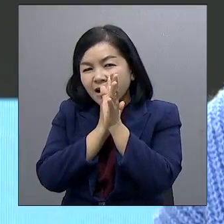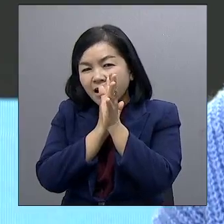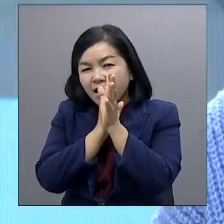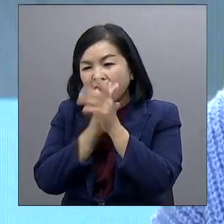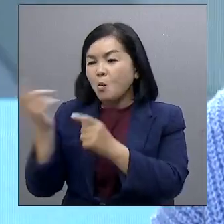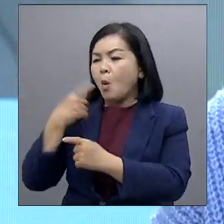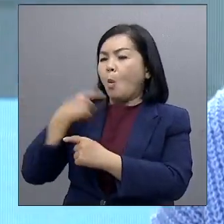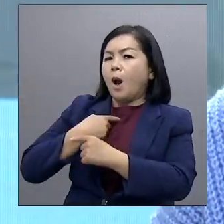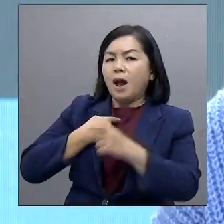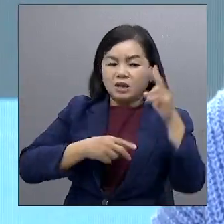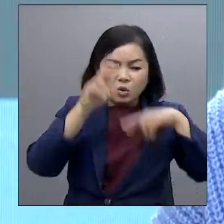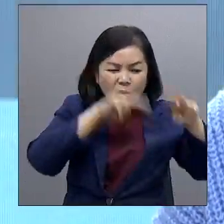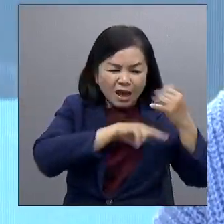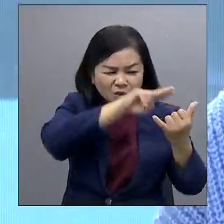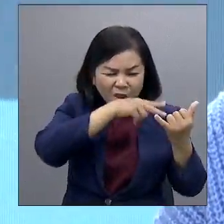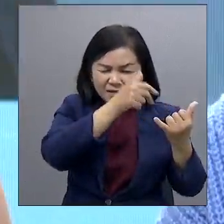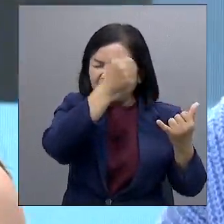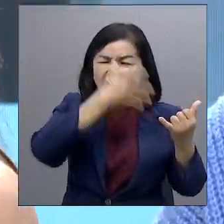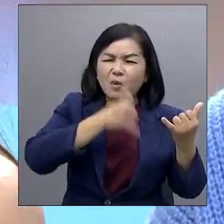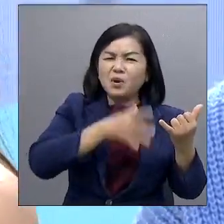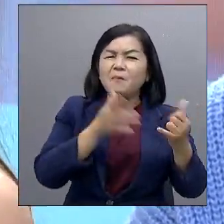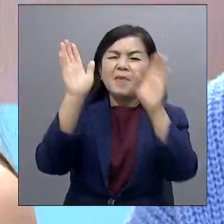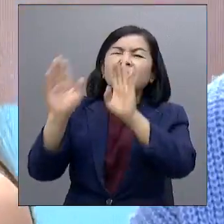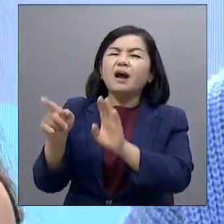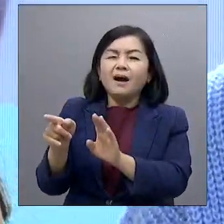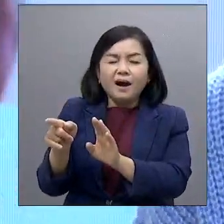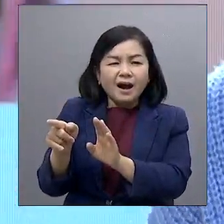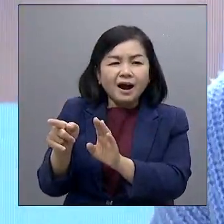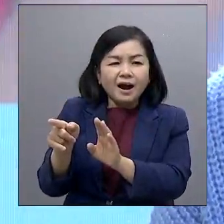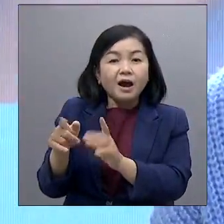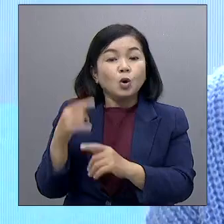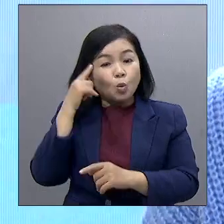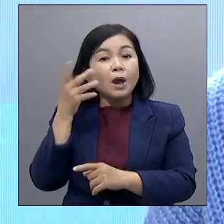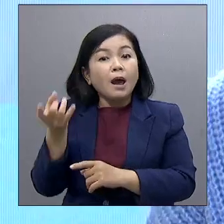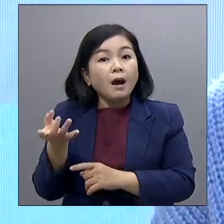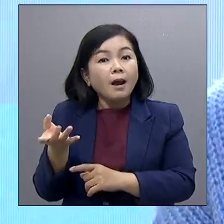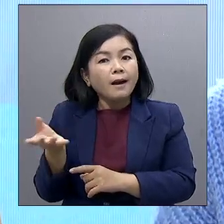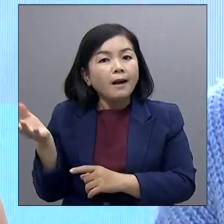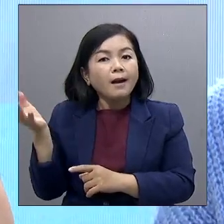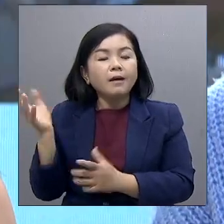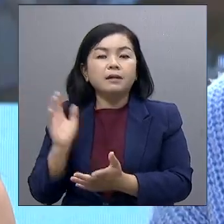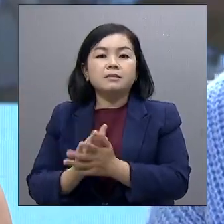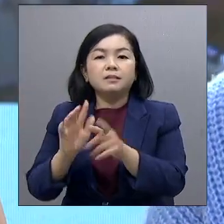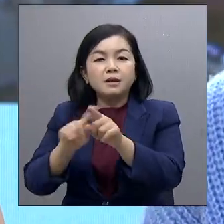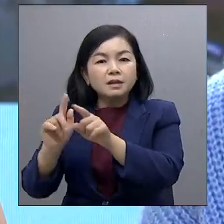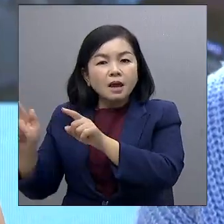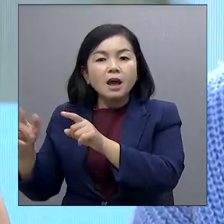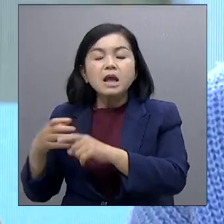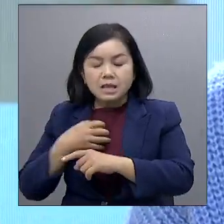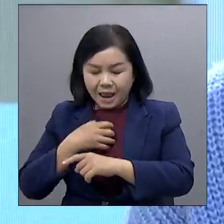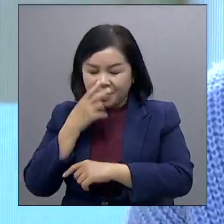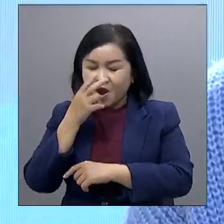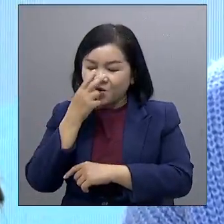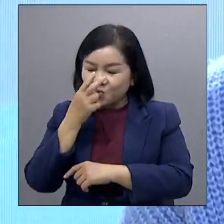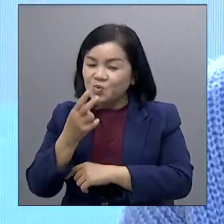แบบนี้เหรอจะมารักษาผมอะไรอย่างเงี้ยยังไม่รู้เลยจะมารู้โลกฉันได้ยังไงอะไรประมาณเนี้ยใส่เข้ามาก็เอออยากจะให้ทุกคนได้ดู